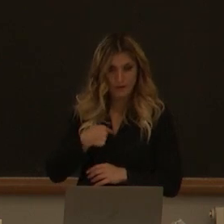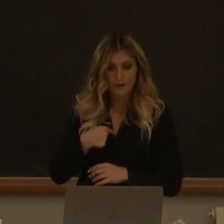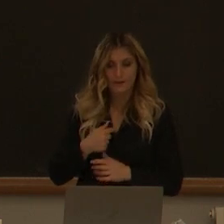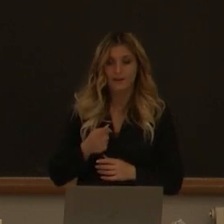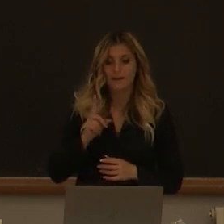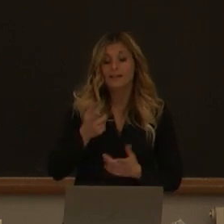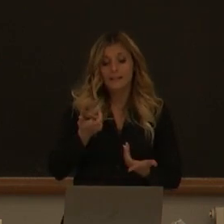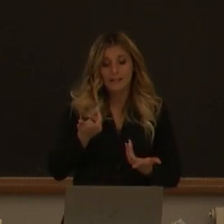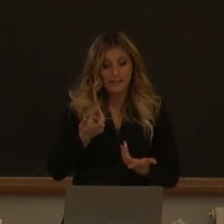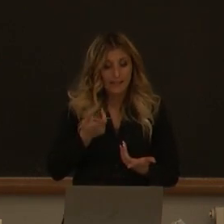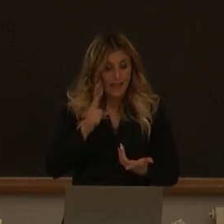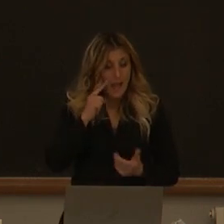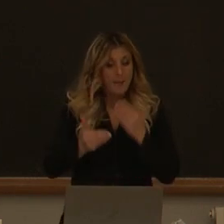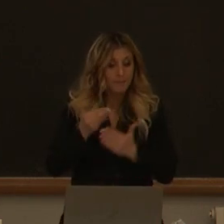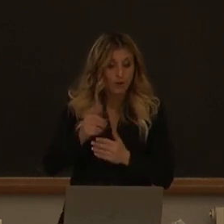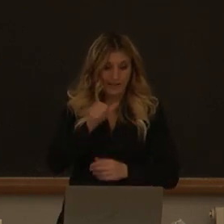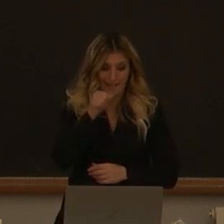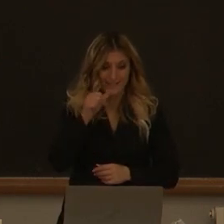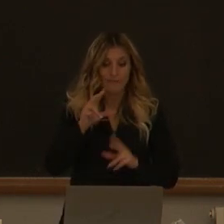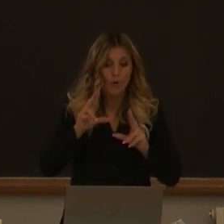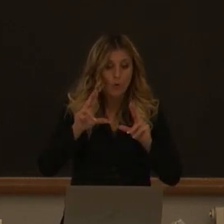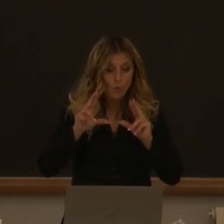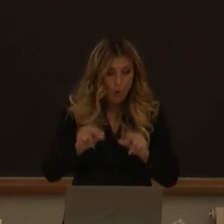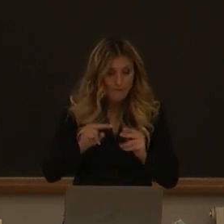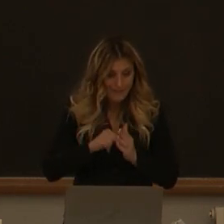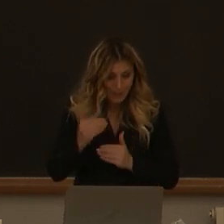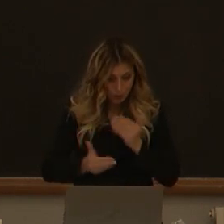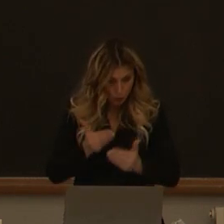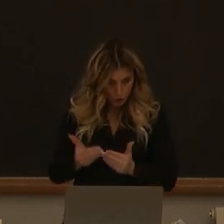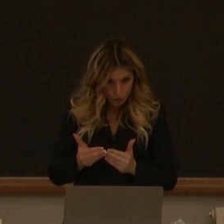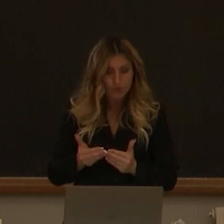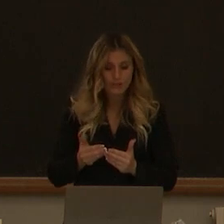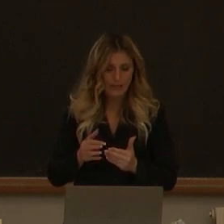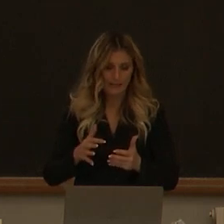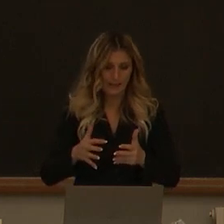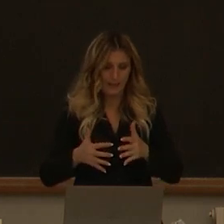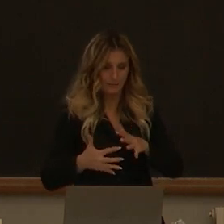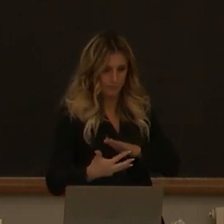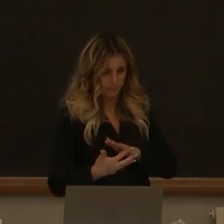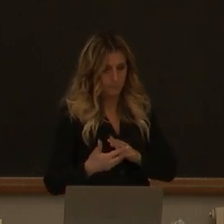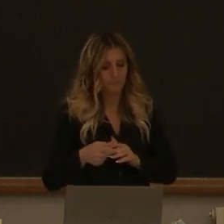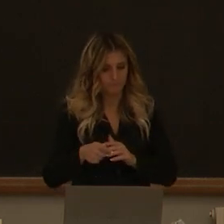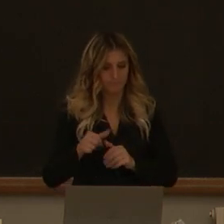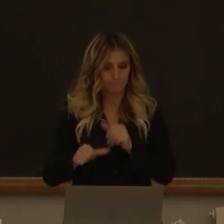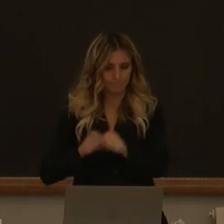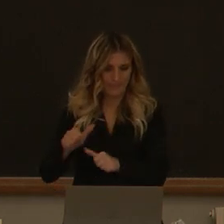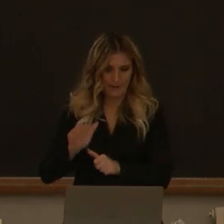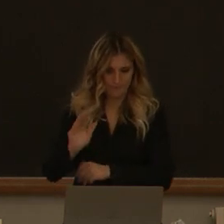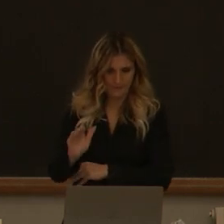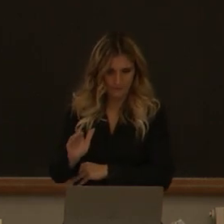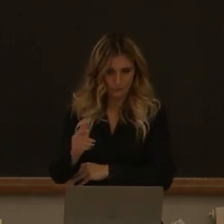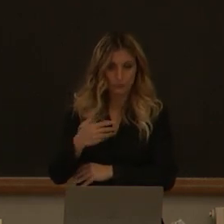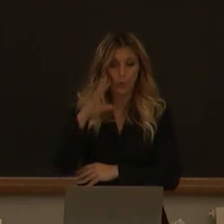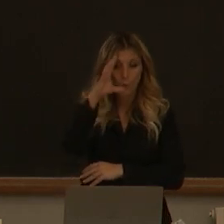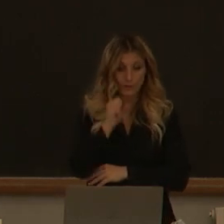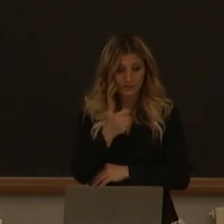tipo economico. Quindi le nuove tecnologie e innovazioni stanno facendosi strada, e in questo la nostra Università